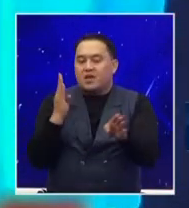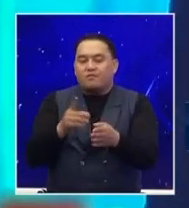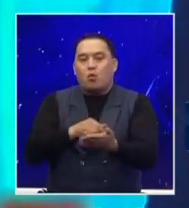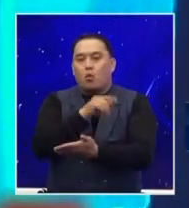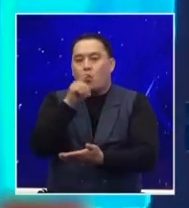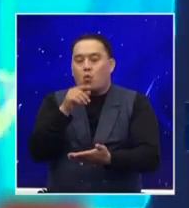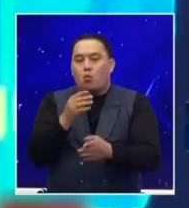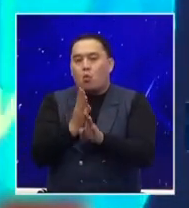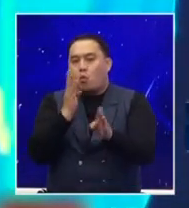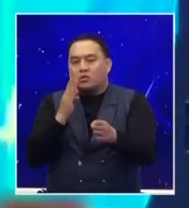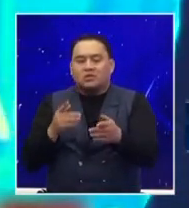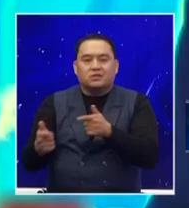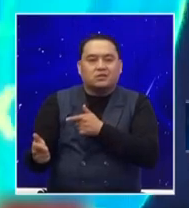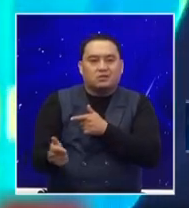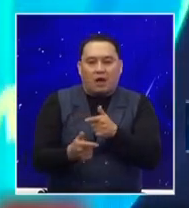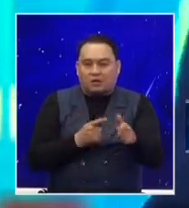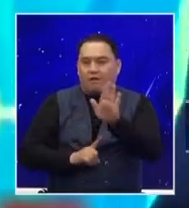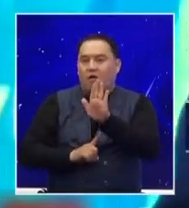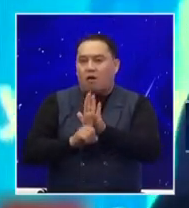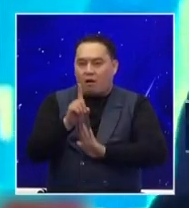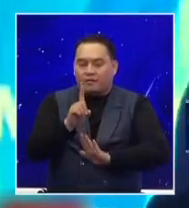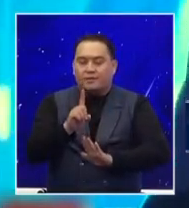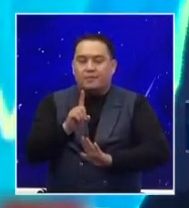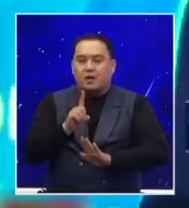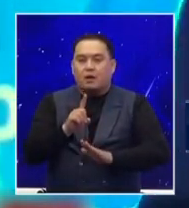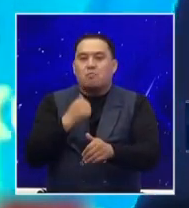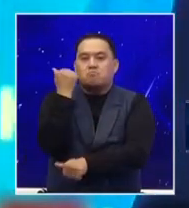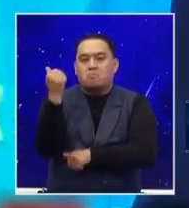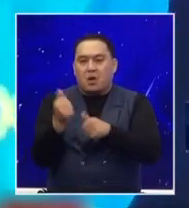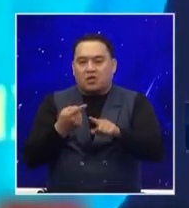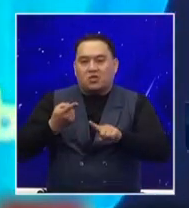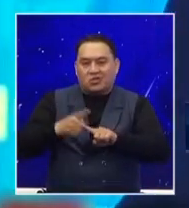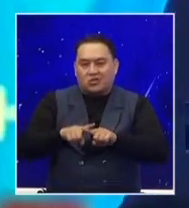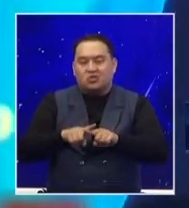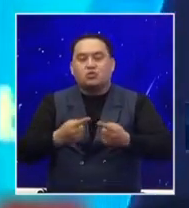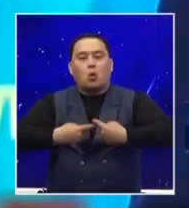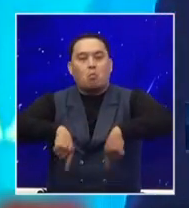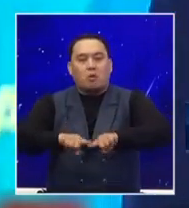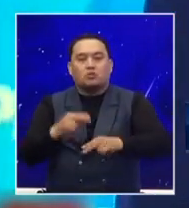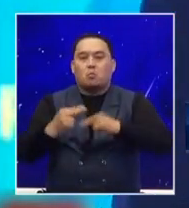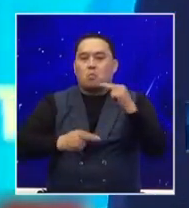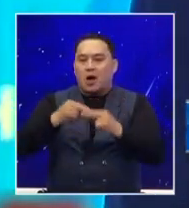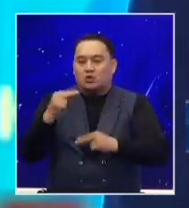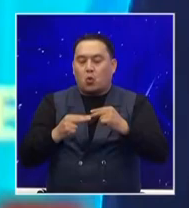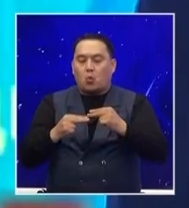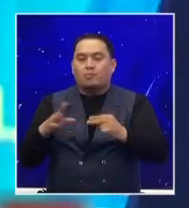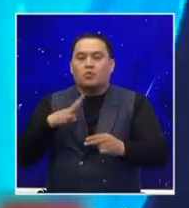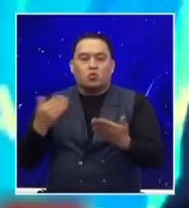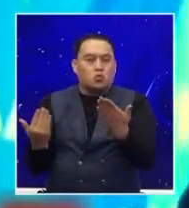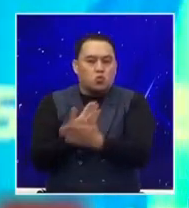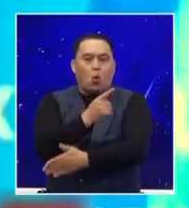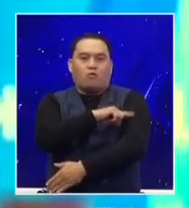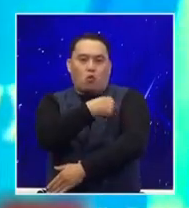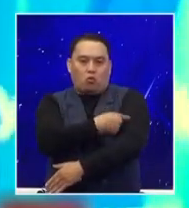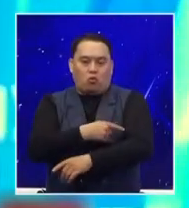начали заново ко второй волне, когда начали это, материально-техническую базу оснащать. Построили новую